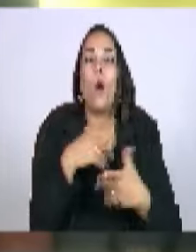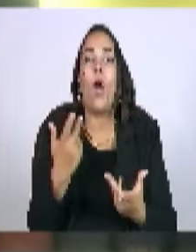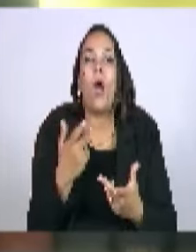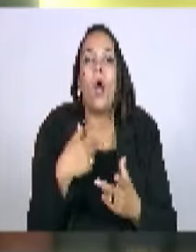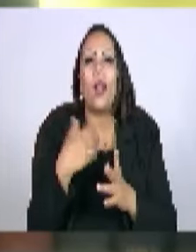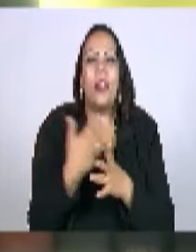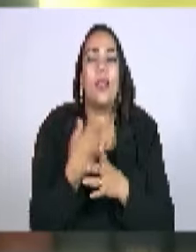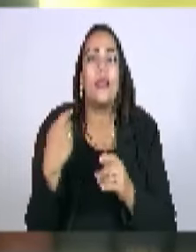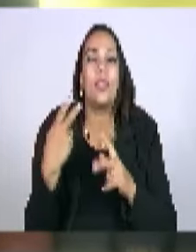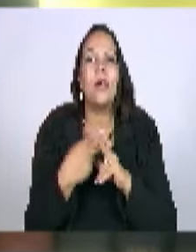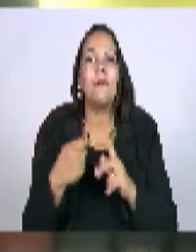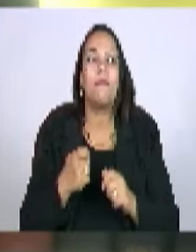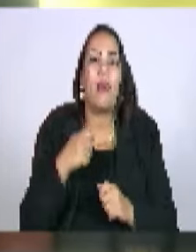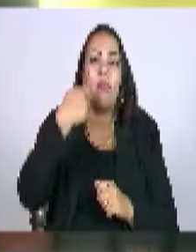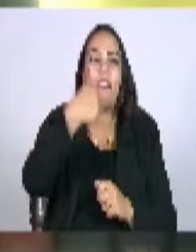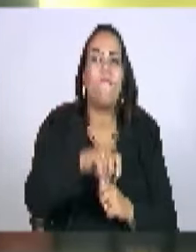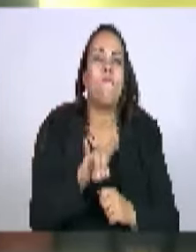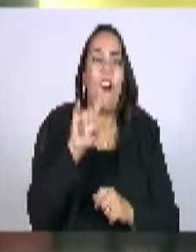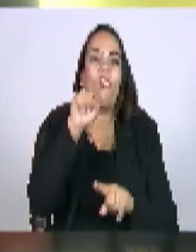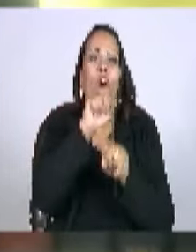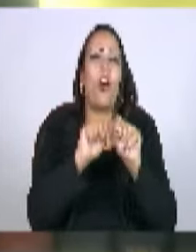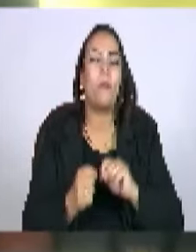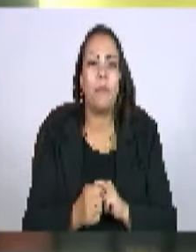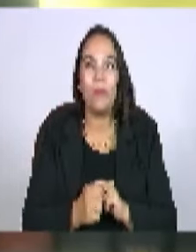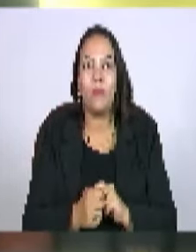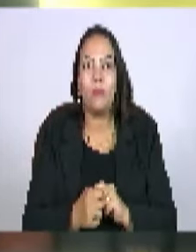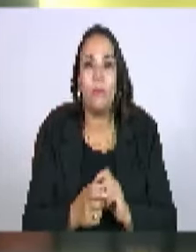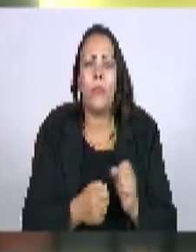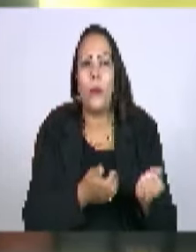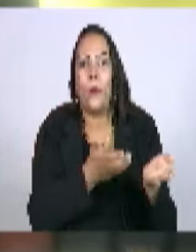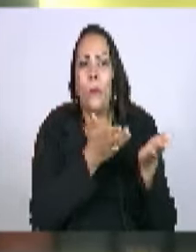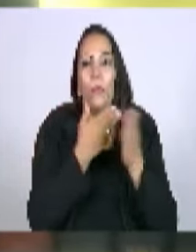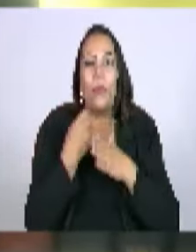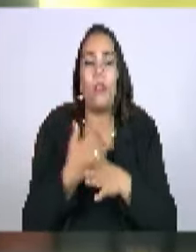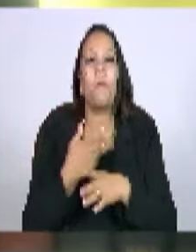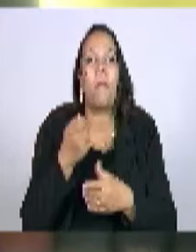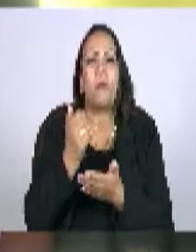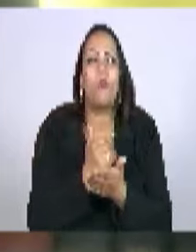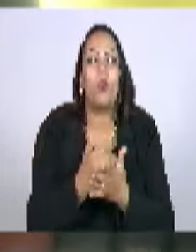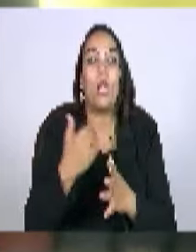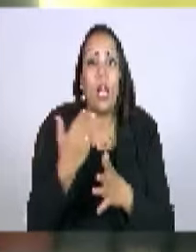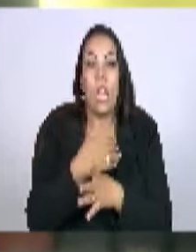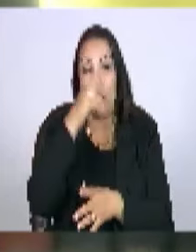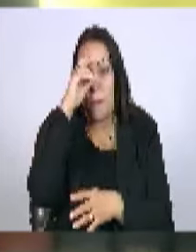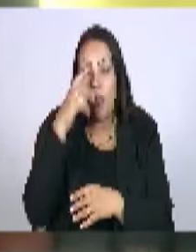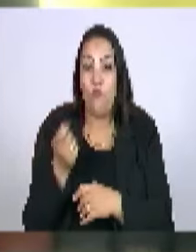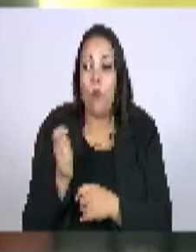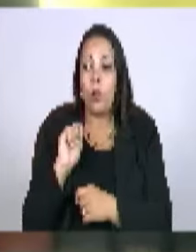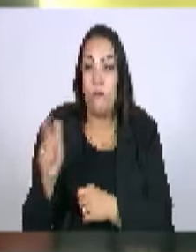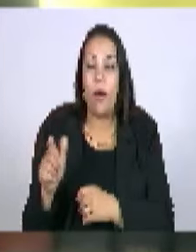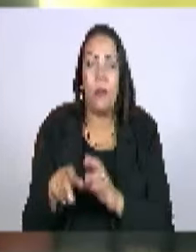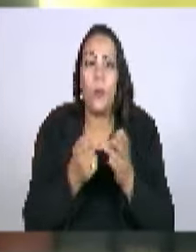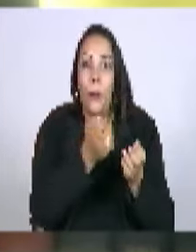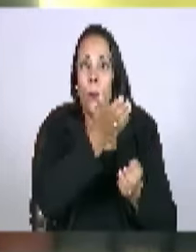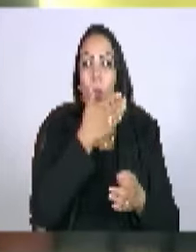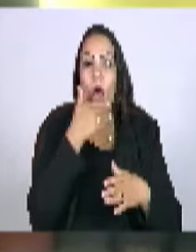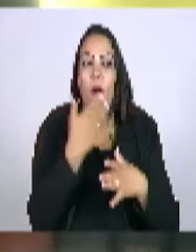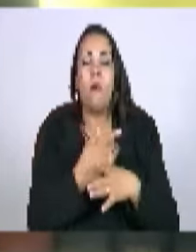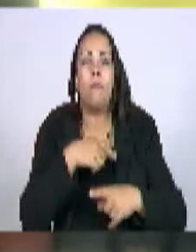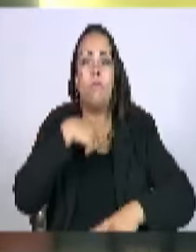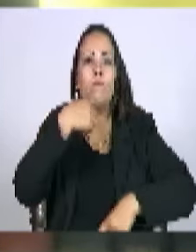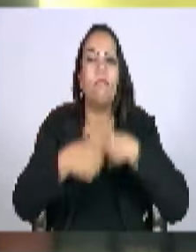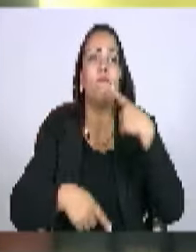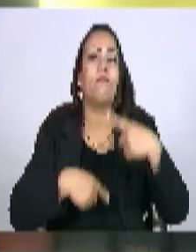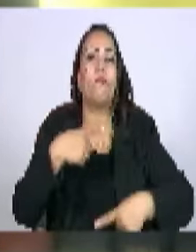بتدفع ضرايب والناس دي بتنفخ داخل الاقتصاد والناس دي لما بيجي لها فلوس بتصرفها فعجله الاقتصاد